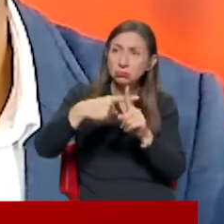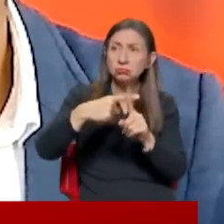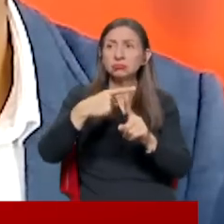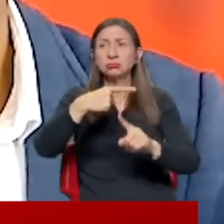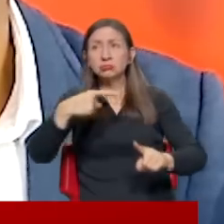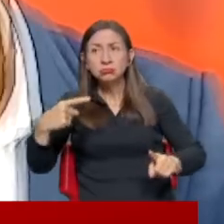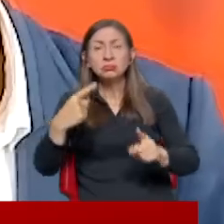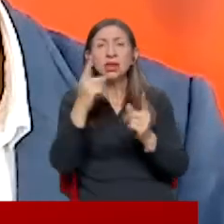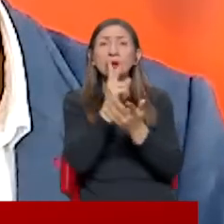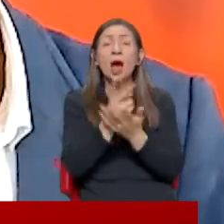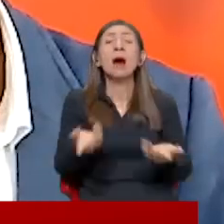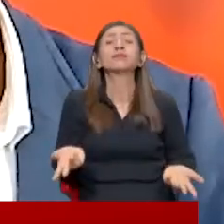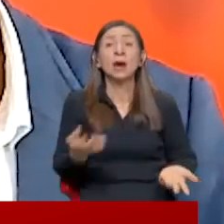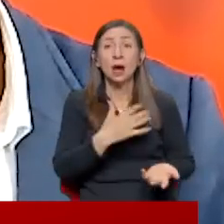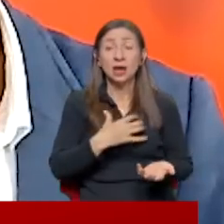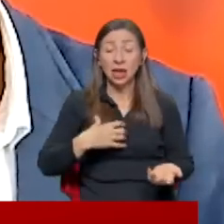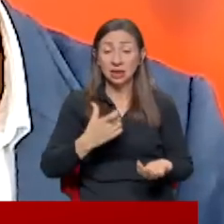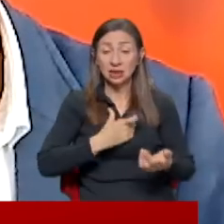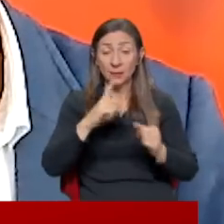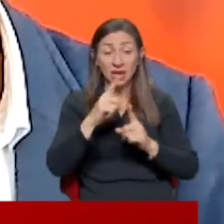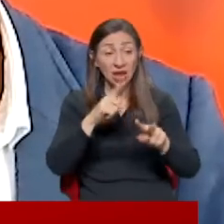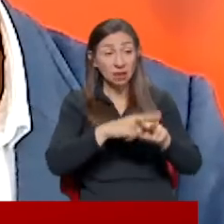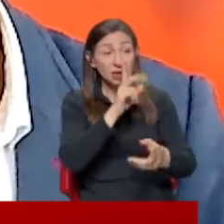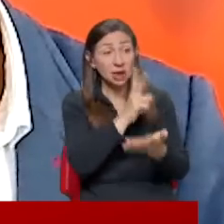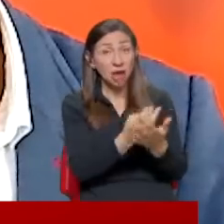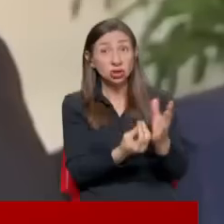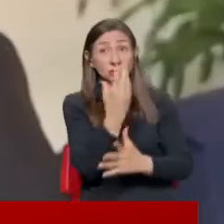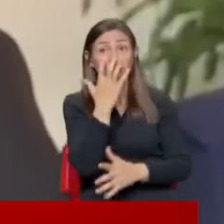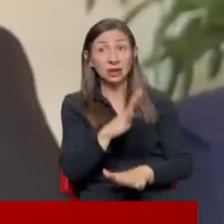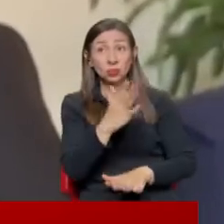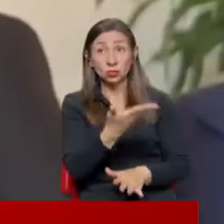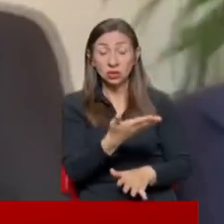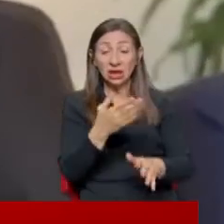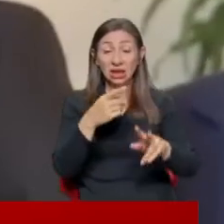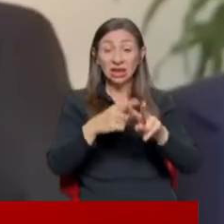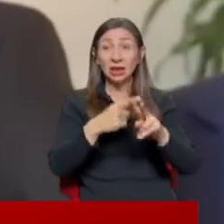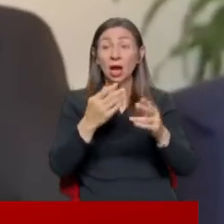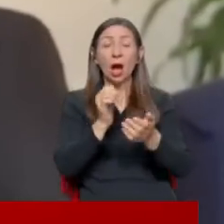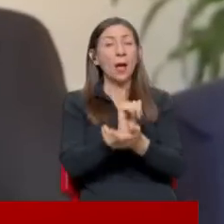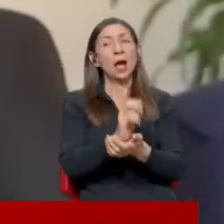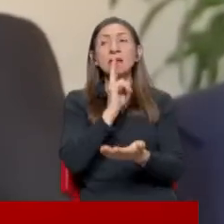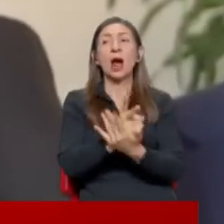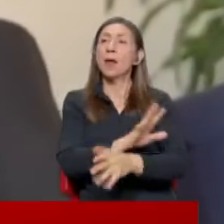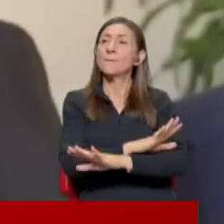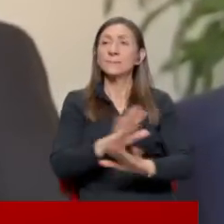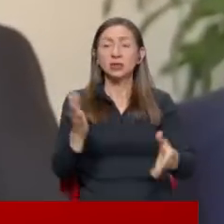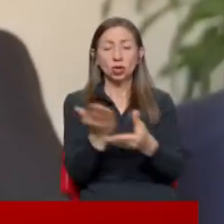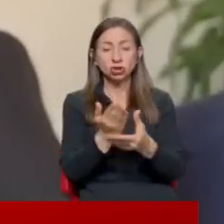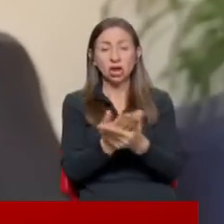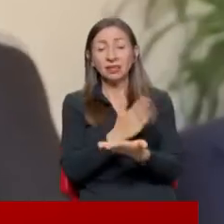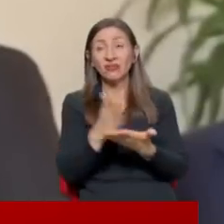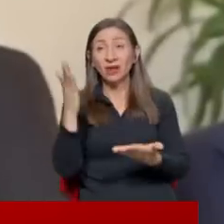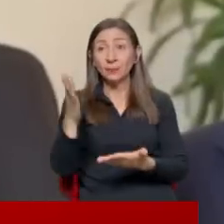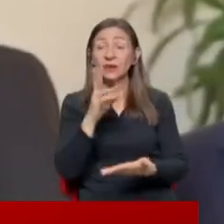olumsuz karar çıkmış değil. Anayasa Mahkemesi'ne gitmek için öncelikle Yargıtay'dan bir karar çıkmasını bekliyoruz. Yargıtay'da şu anda hükümlü olarak dosyası devam